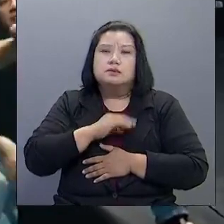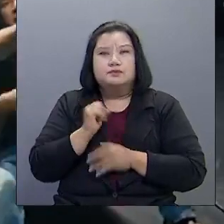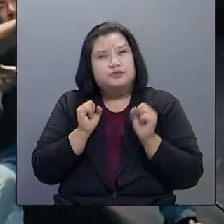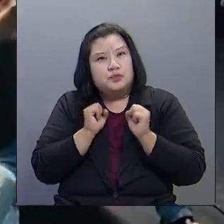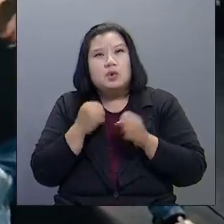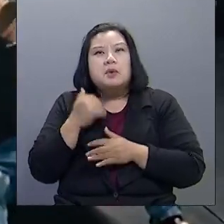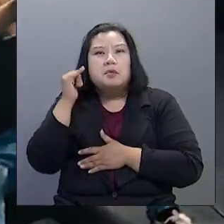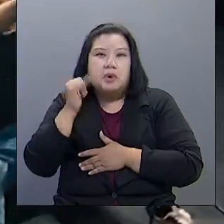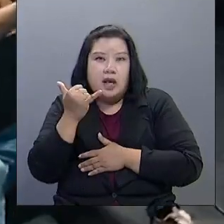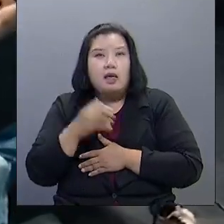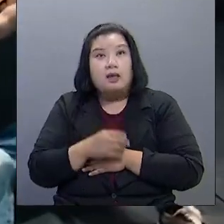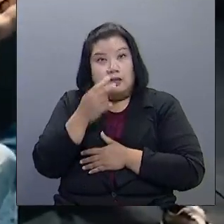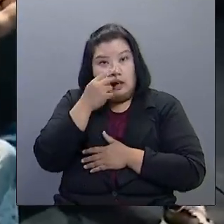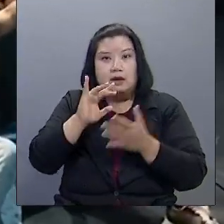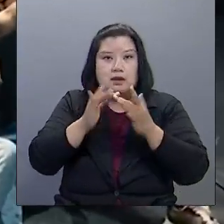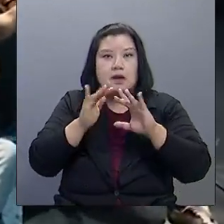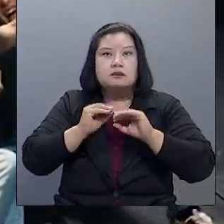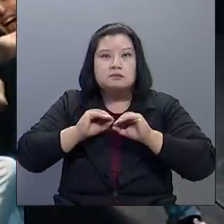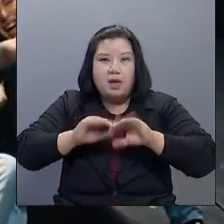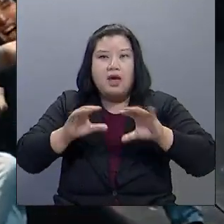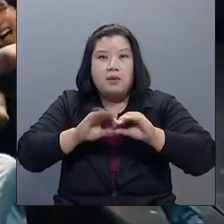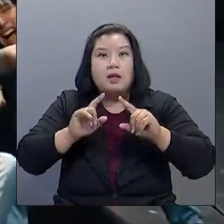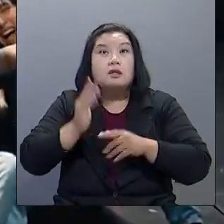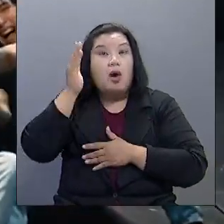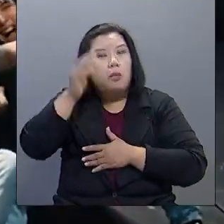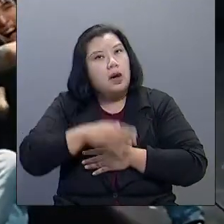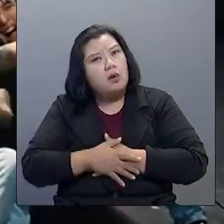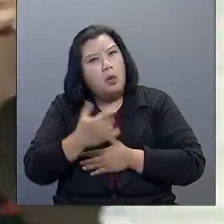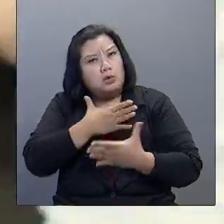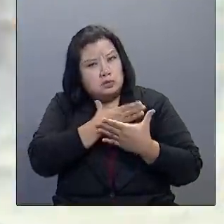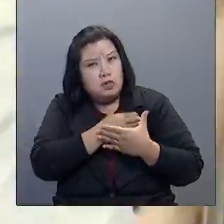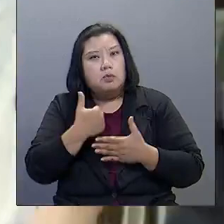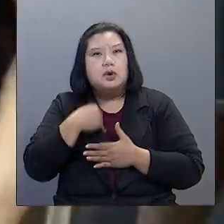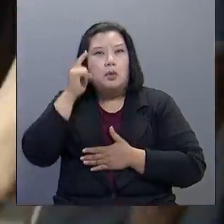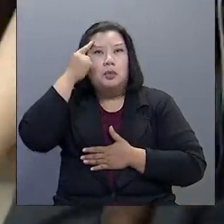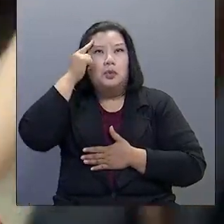ระแสซีรีส์ที่เห็นในออนไลน์เมื่อไปถึงจริงๆจะเป็นอย่างที่คิดไว้หรือเปล่าค่ะ